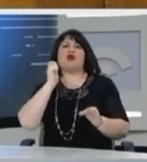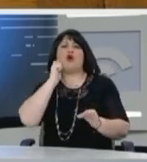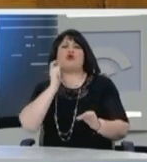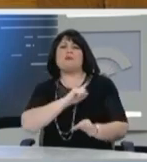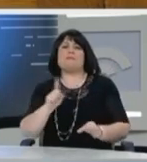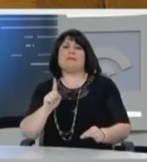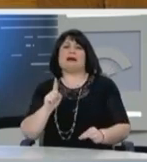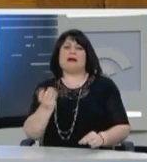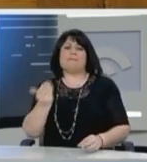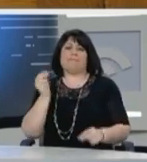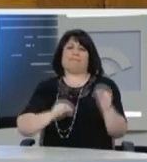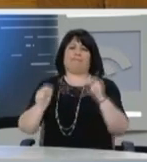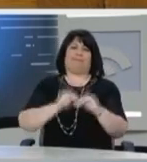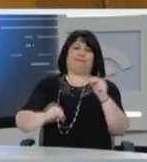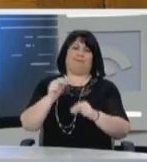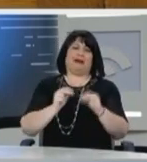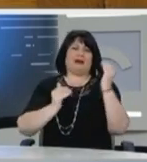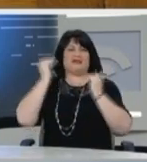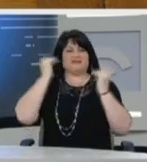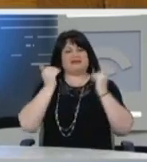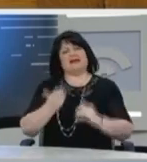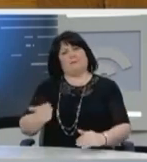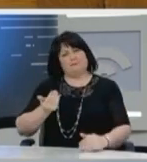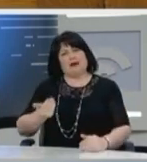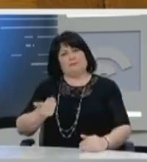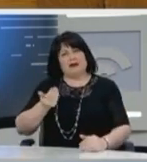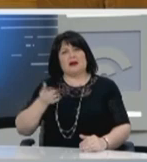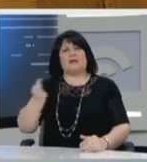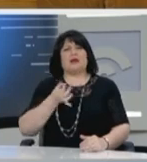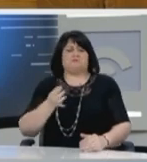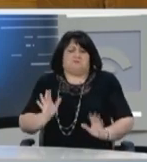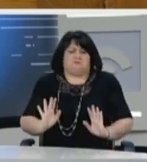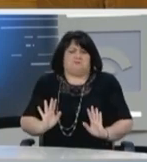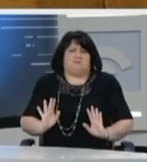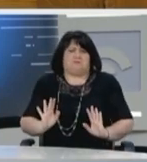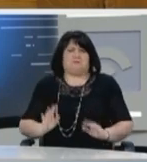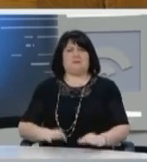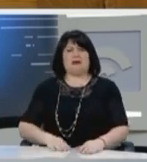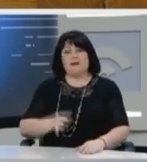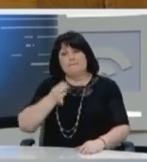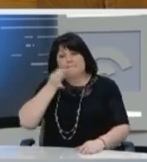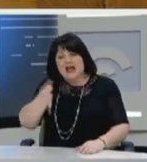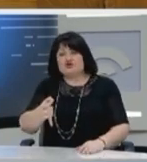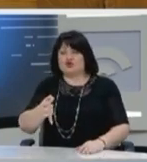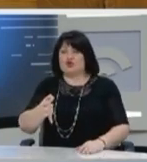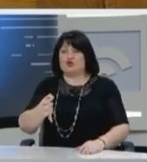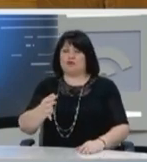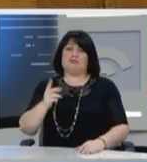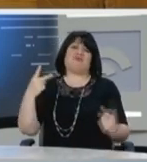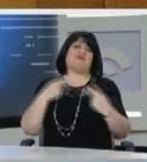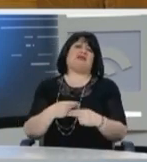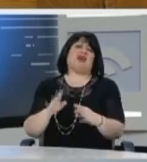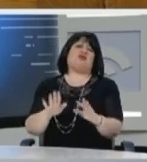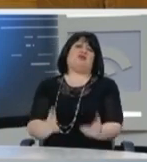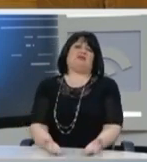Πριν γίνει η ψηφοφορία τότε για τη δυσπιστία. Δήλωσε ότι δεν θα δεχθείς. Δεν σας